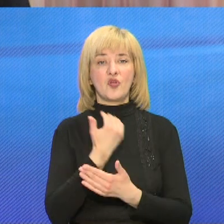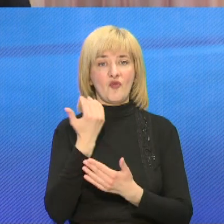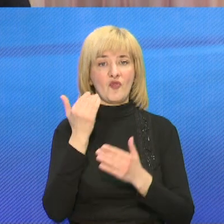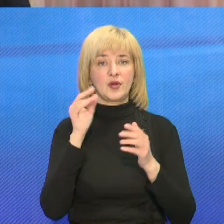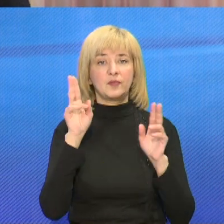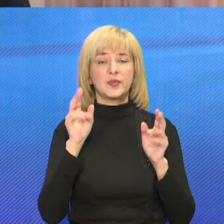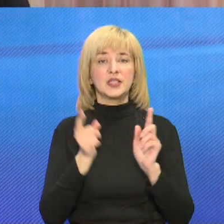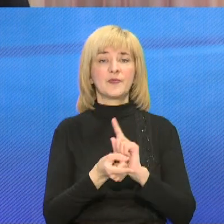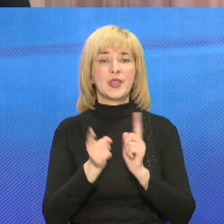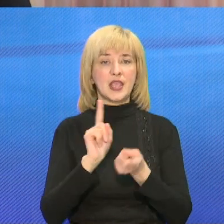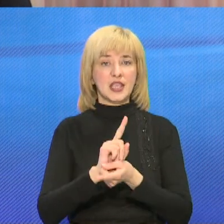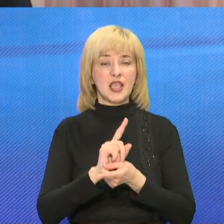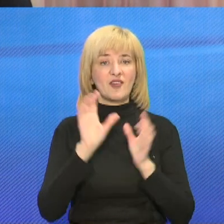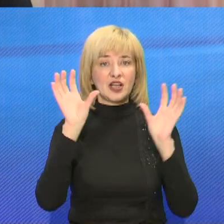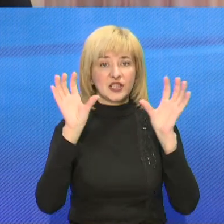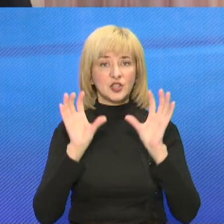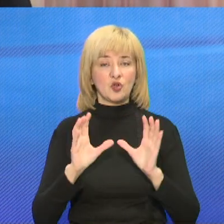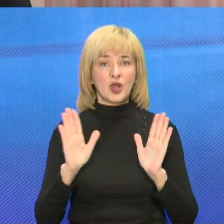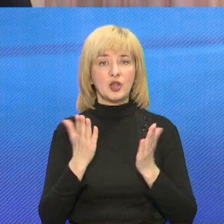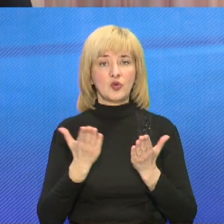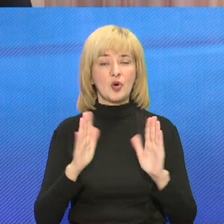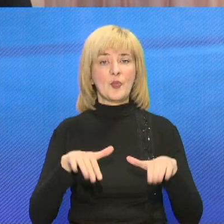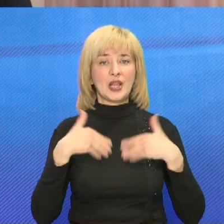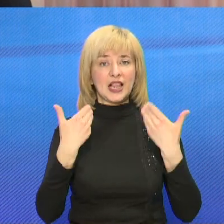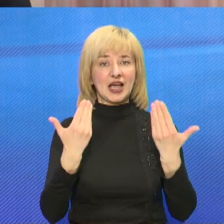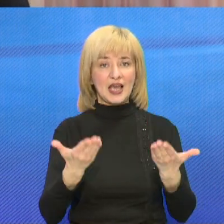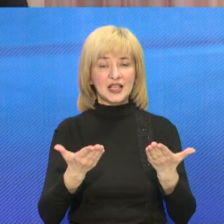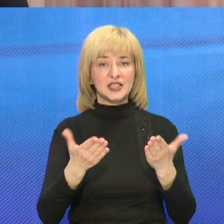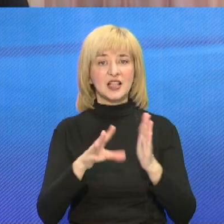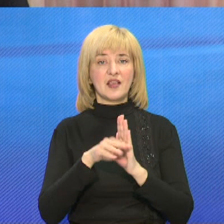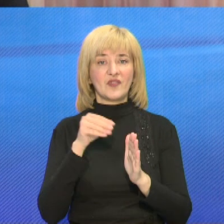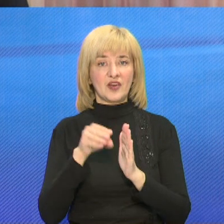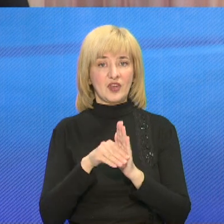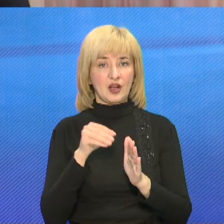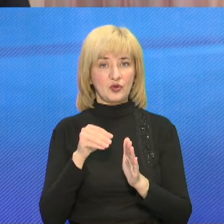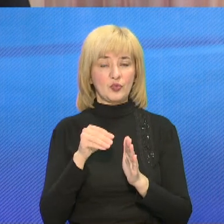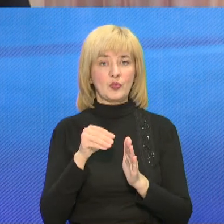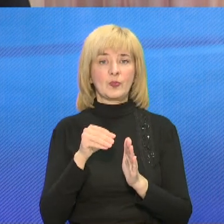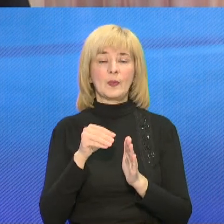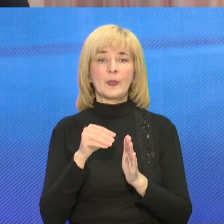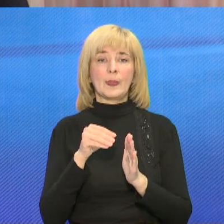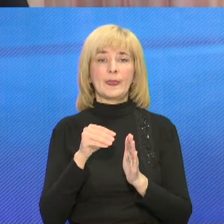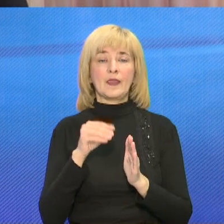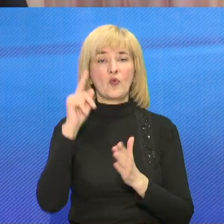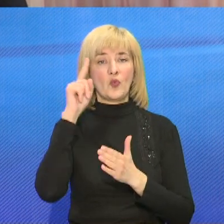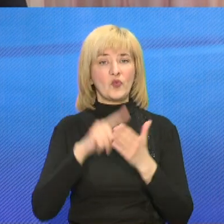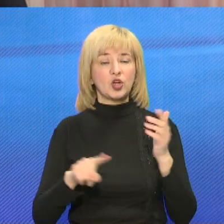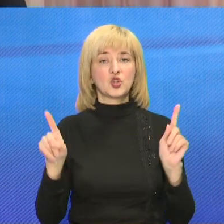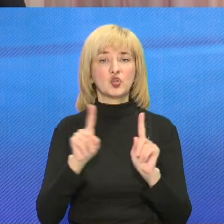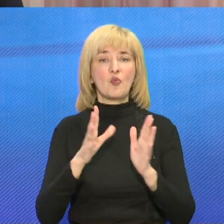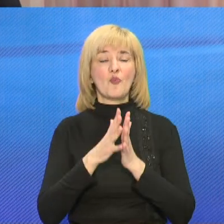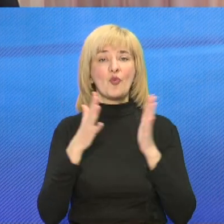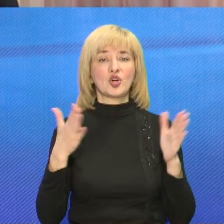которые предлагается вынести на референдум. И я уверен, что большая часть